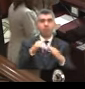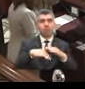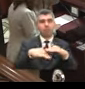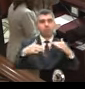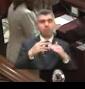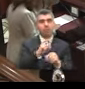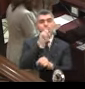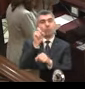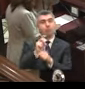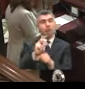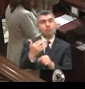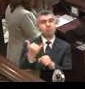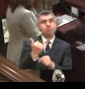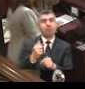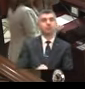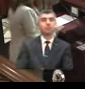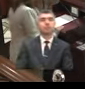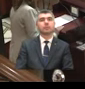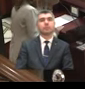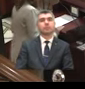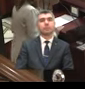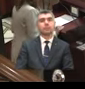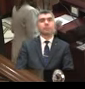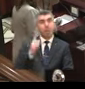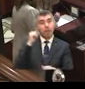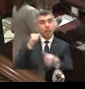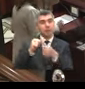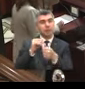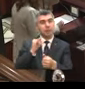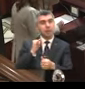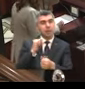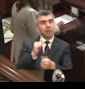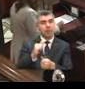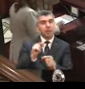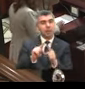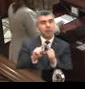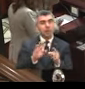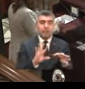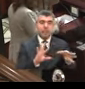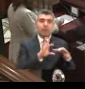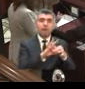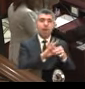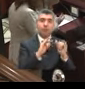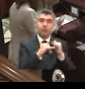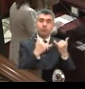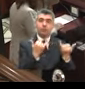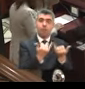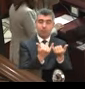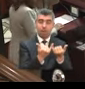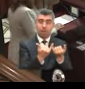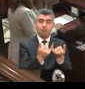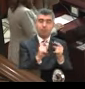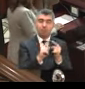الأسئلة المهمة. في هذا السياق نبغي نذكر باللي هذا الاتفاق الاجتماعي هو واحد الاتفاق